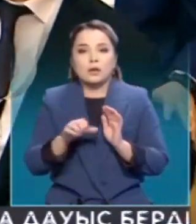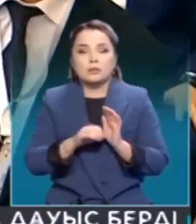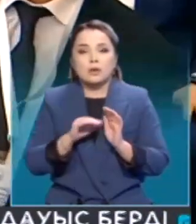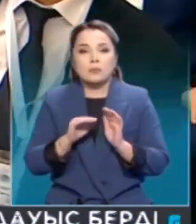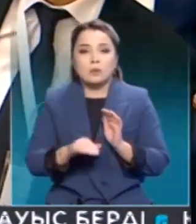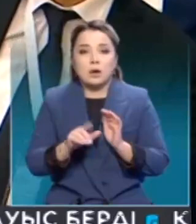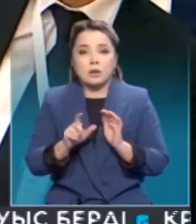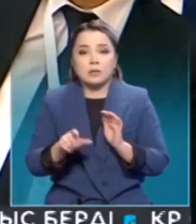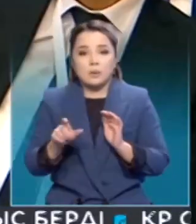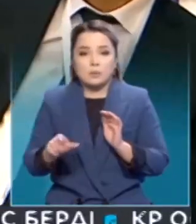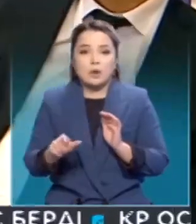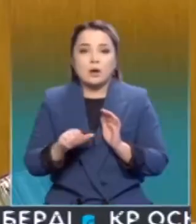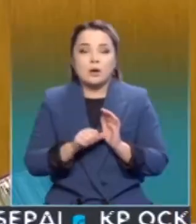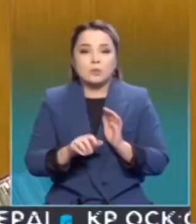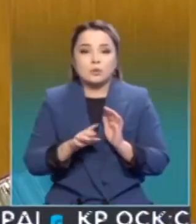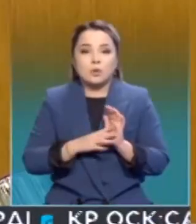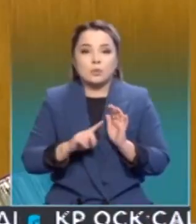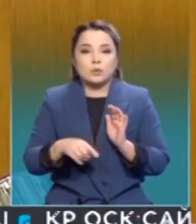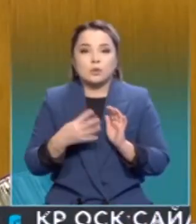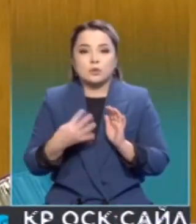8 346 046 адамы, немесе